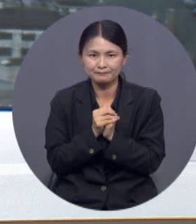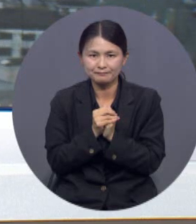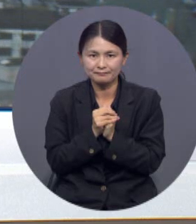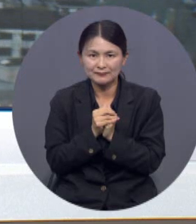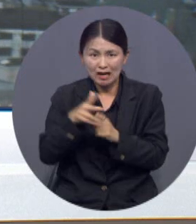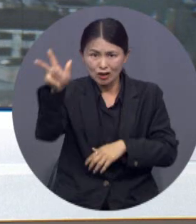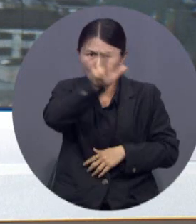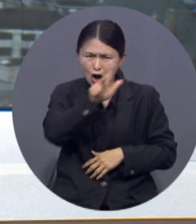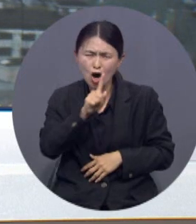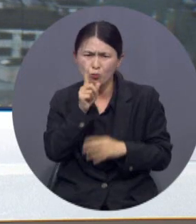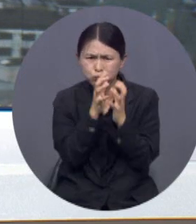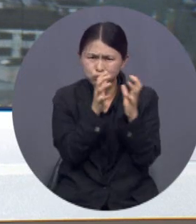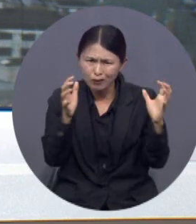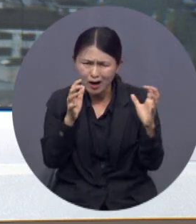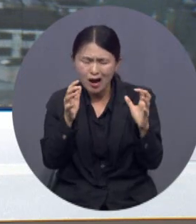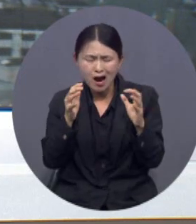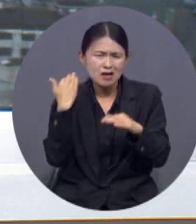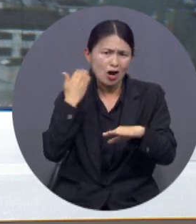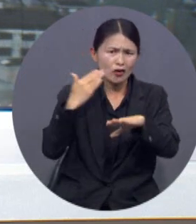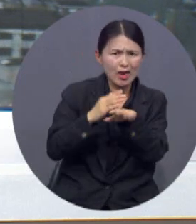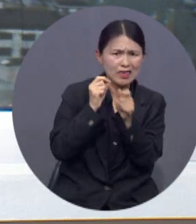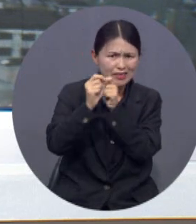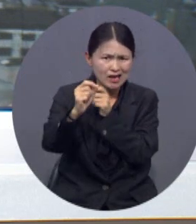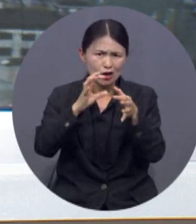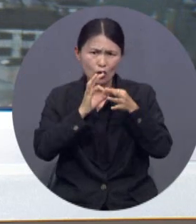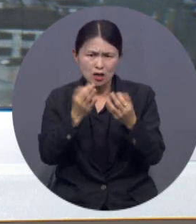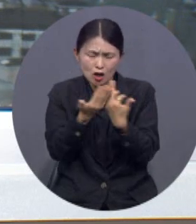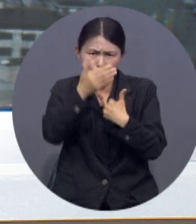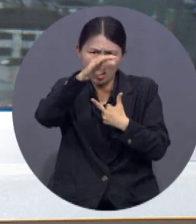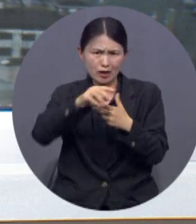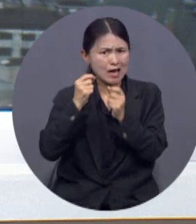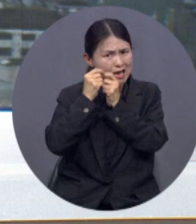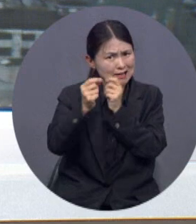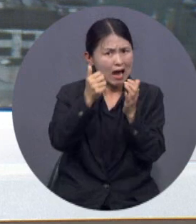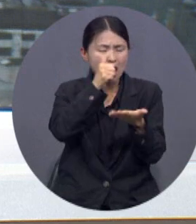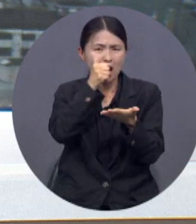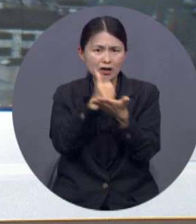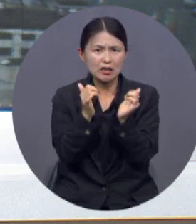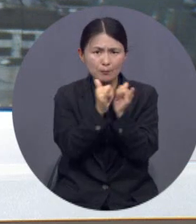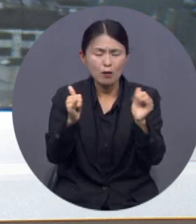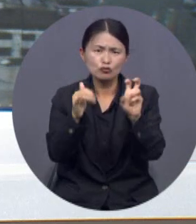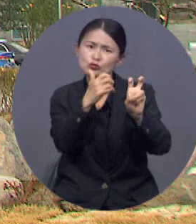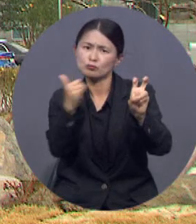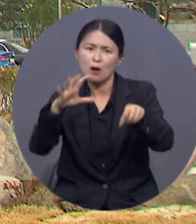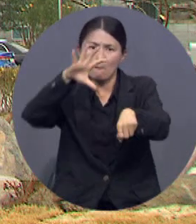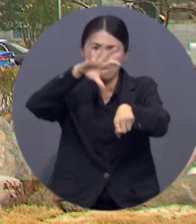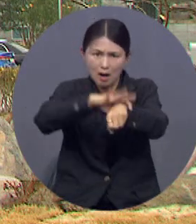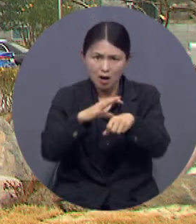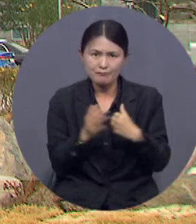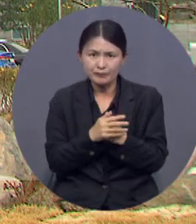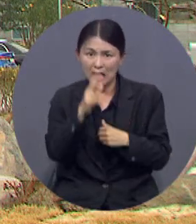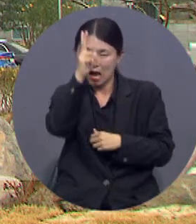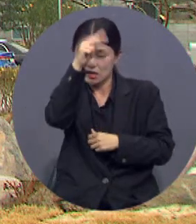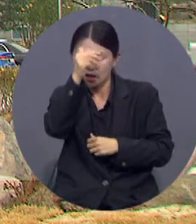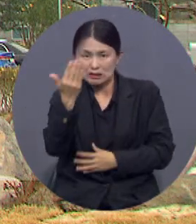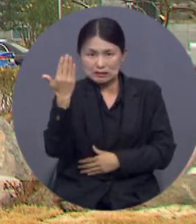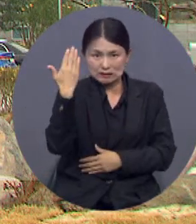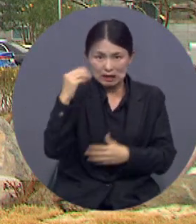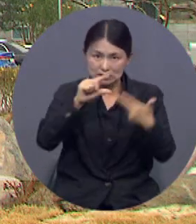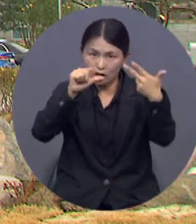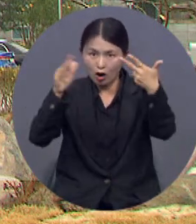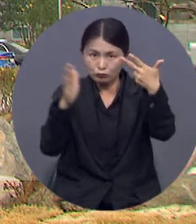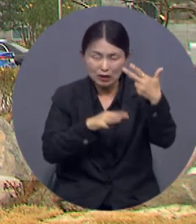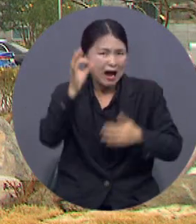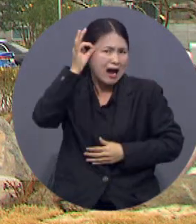전국적으로 논란이 되고 있는 전세 사기와 관련해 제주에서도 사기범 20명이 붙잡혔습니다 경찰청이 지난해